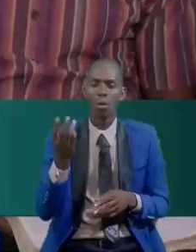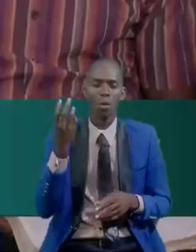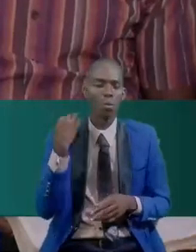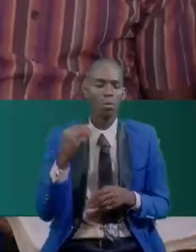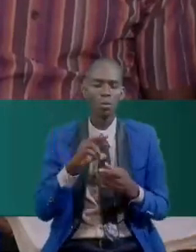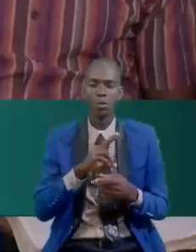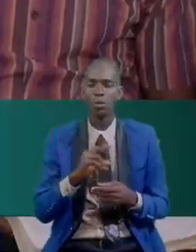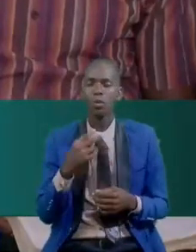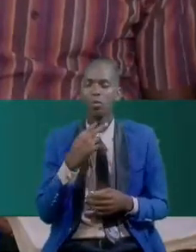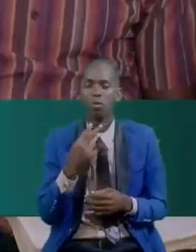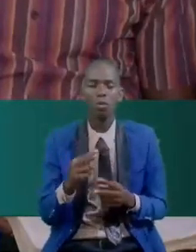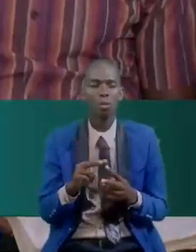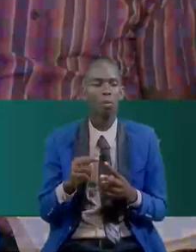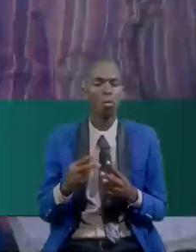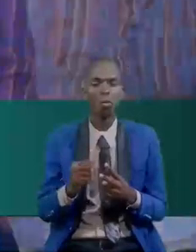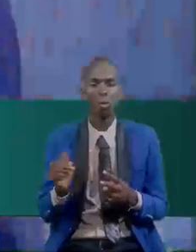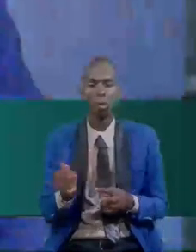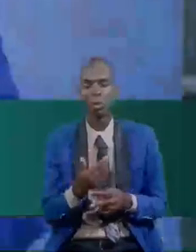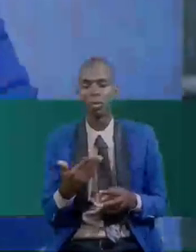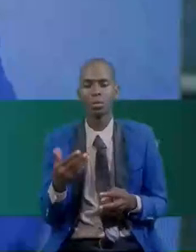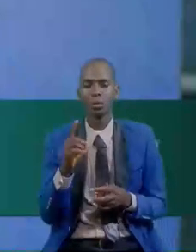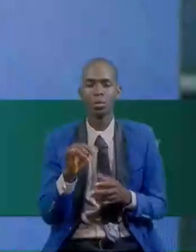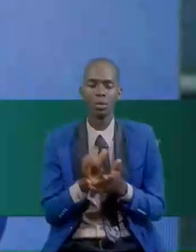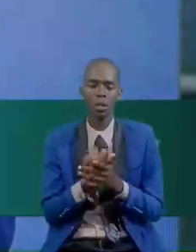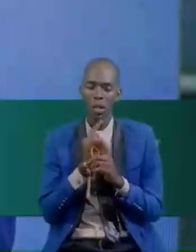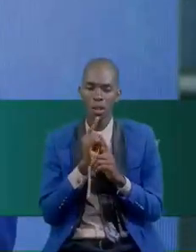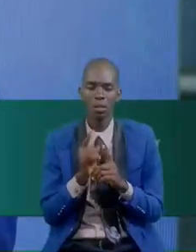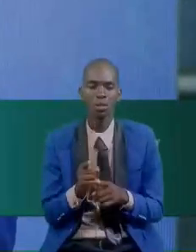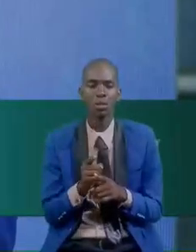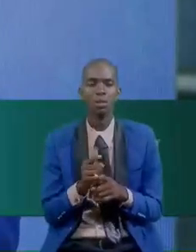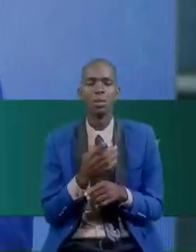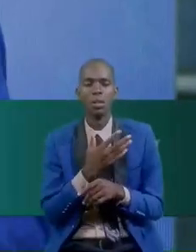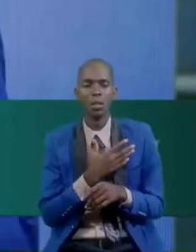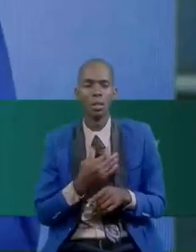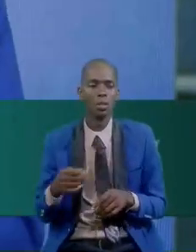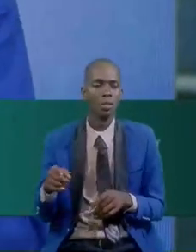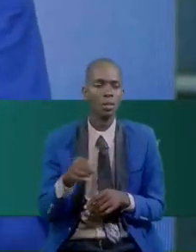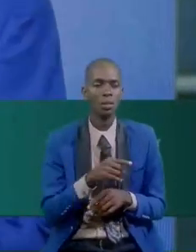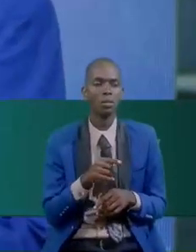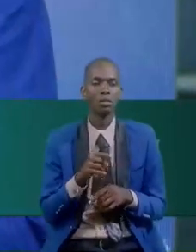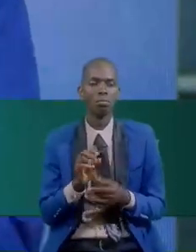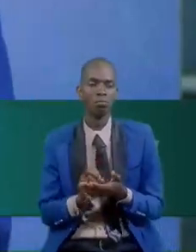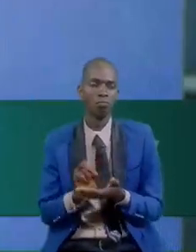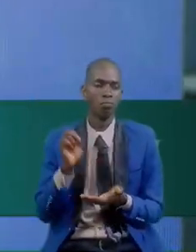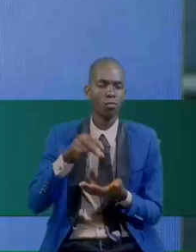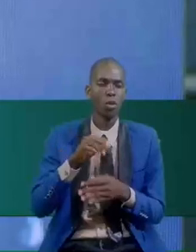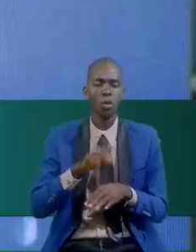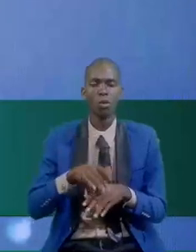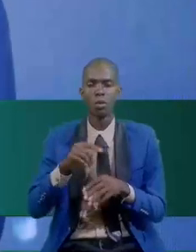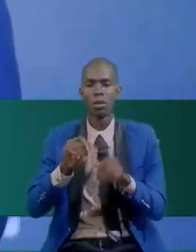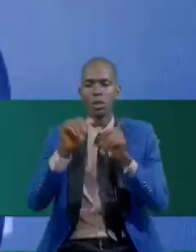Il n'y a pas ni voix ni réponse. Et ils sautaient devant l'autel qu'ils avaient fait.